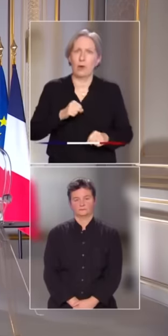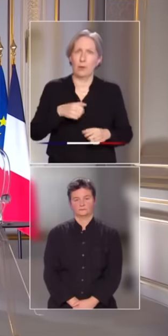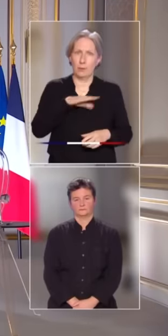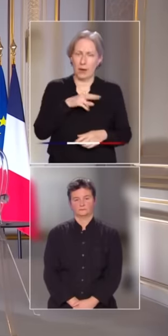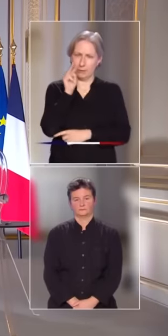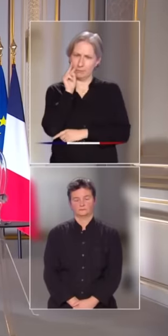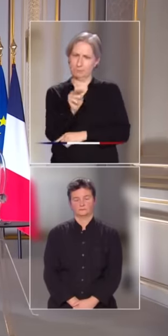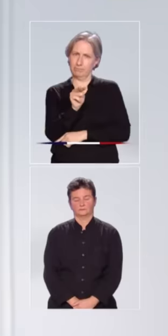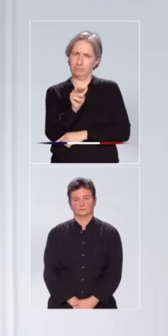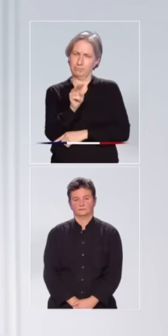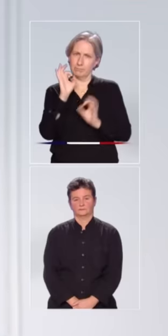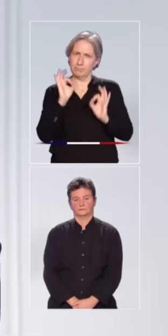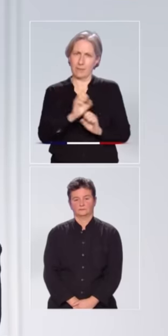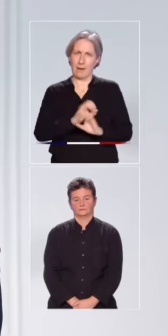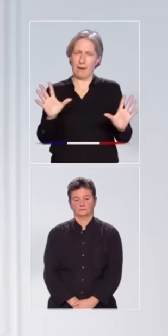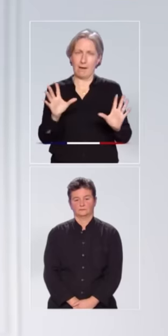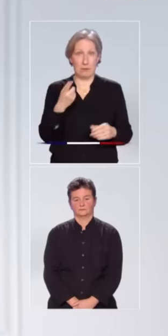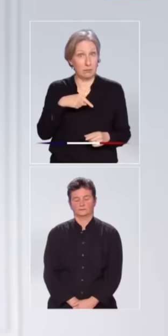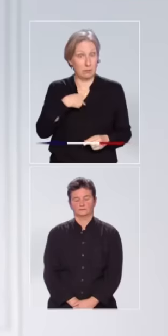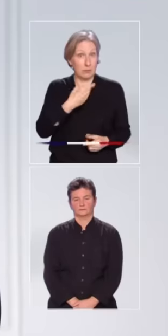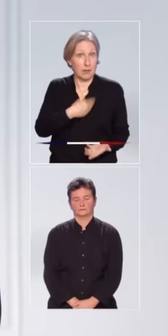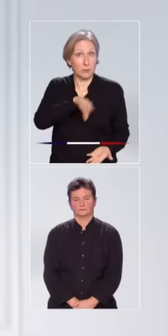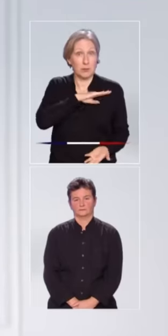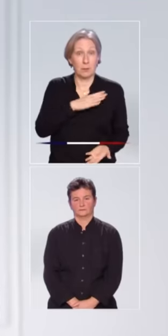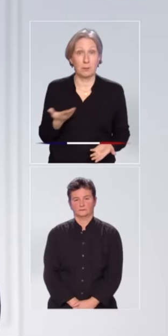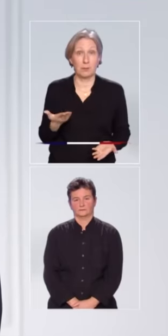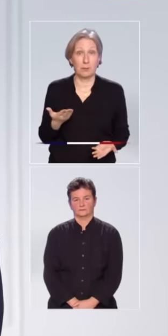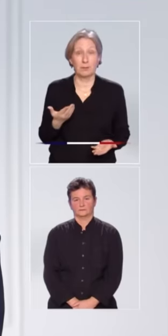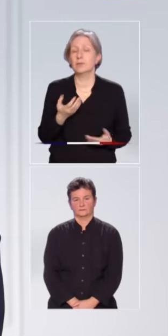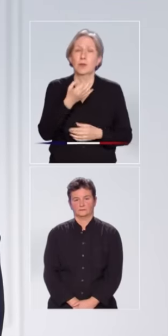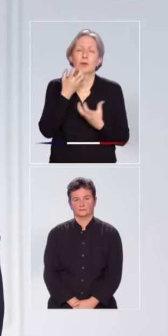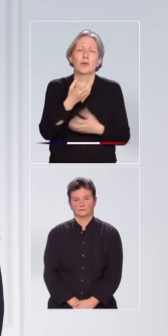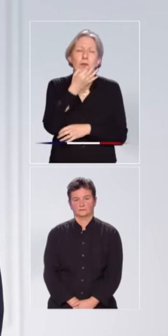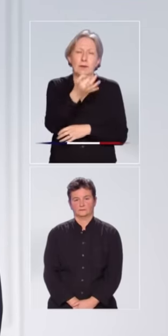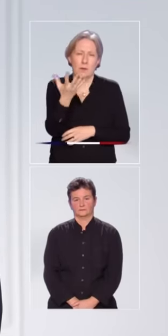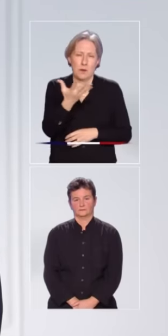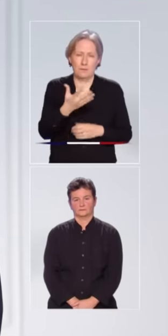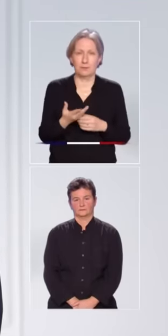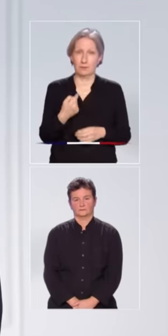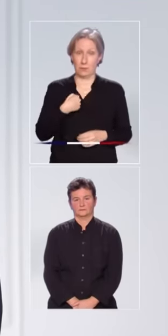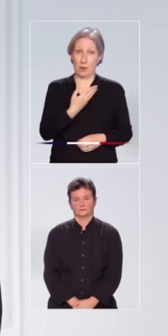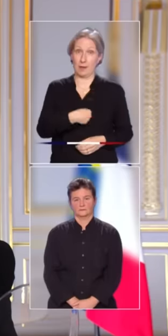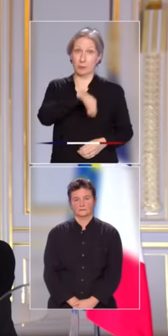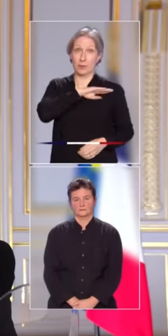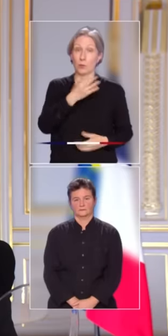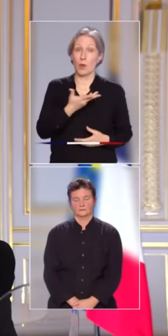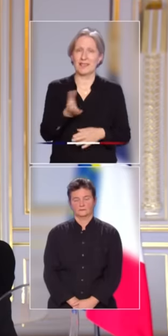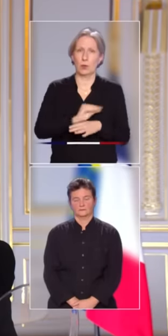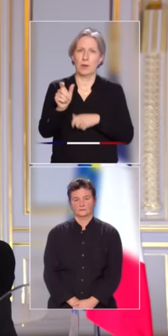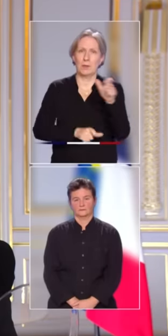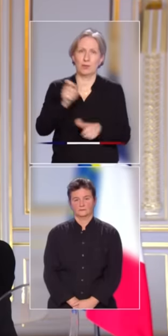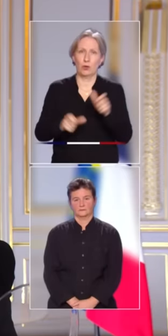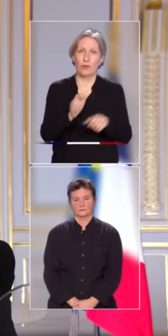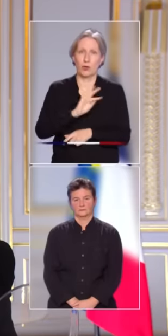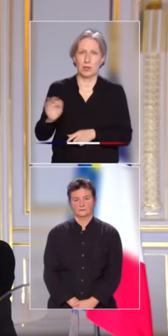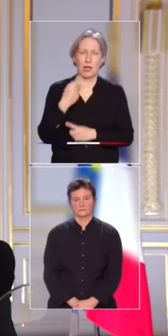parce que c'est ma responsabilité. Et ce que je veux vous faire toucher du doigt, c'est que ma responsabilité, c'est la sécurité des Français et la